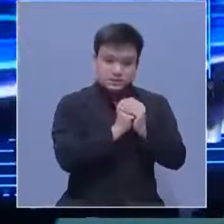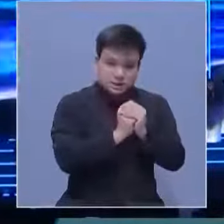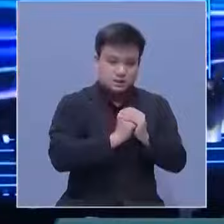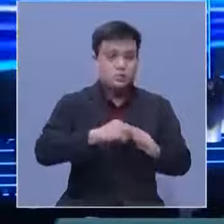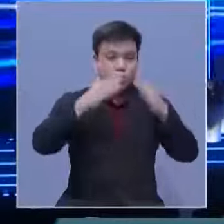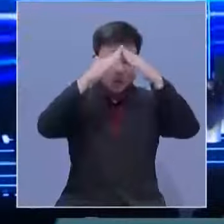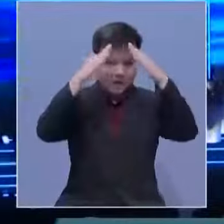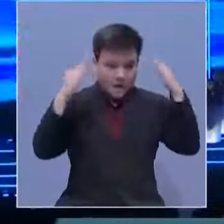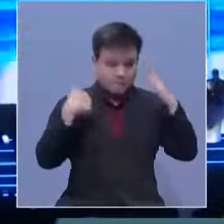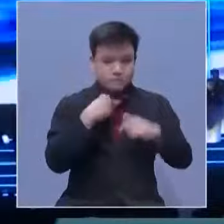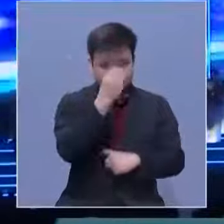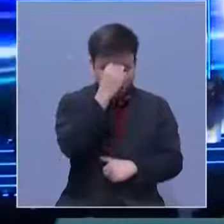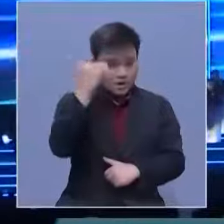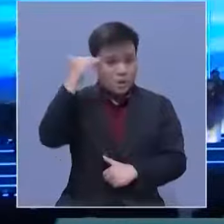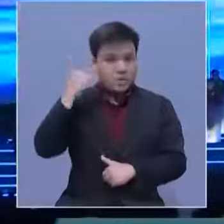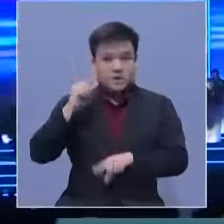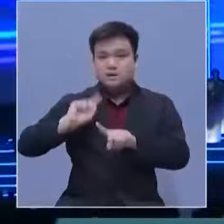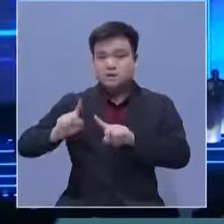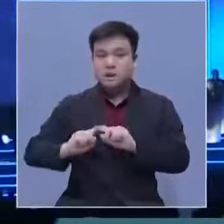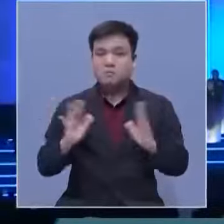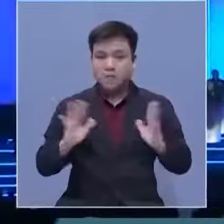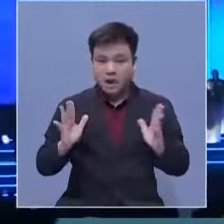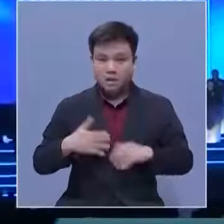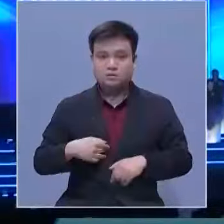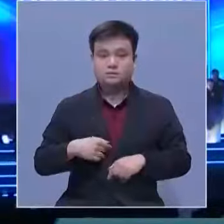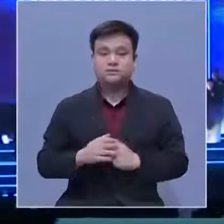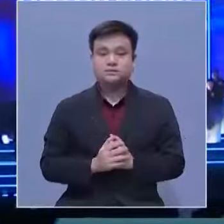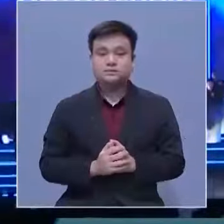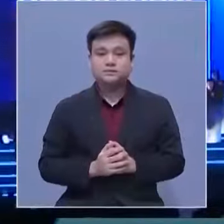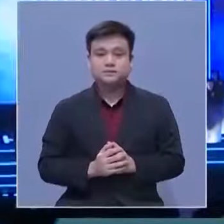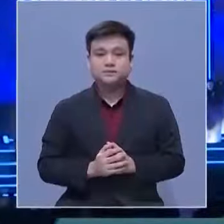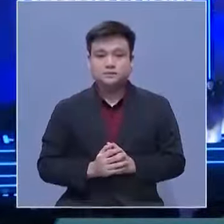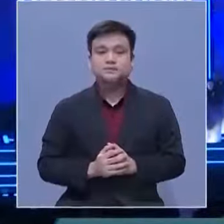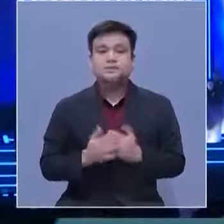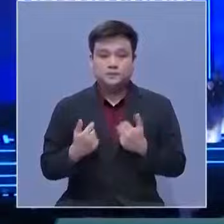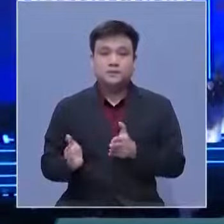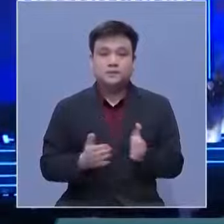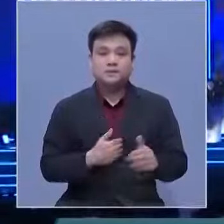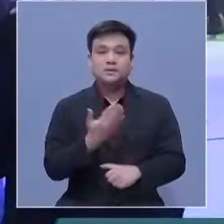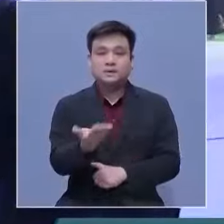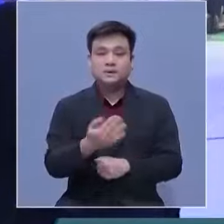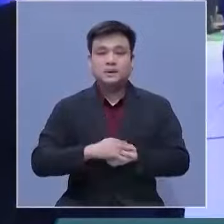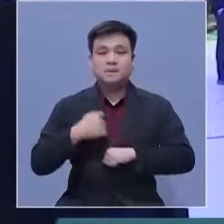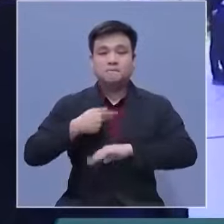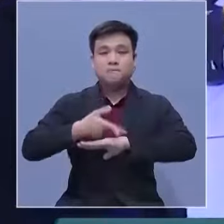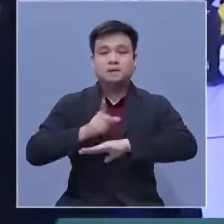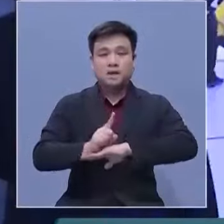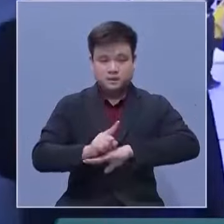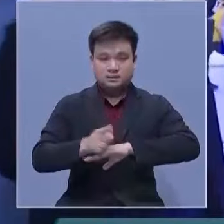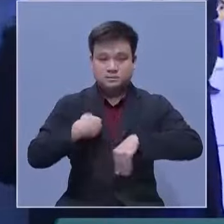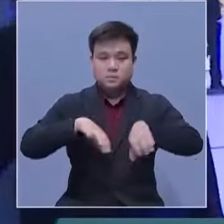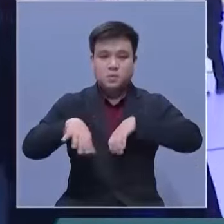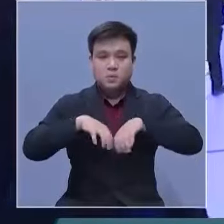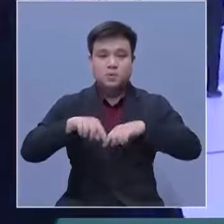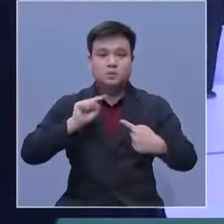นเนื้อที่ที่มากที่สุดเช่นกันนะคะกว่า 180,000 ตารางเมตรค่ะด้านนายประจินเอี่ยมลำเนาประธานเจ้าหน้าที่บริหารบริ